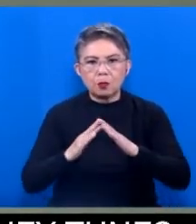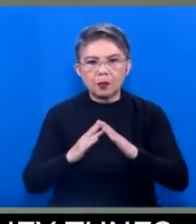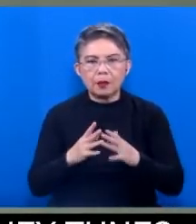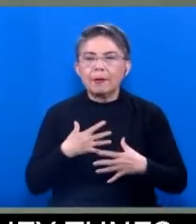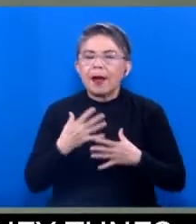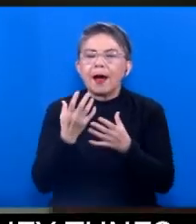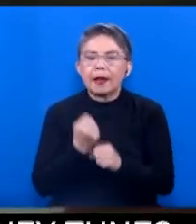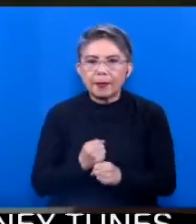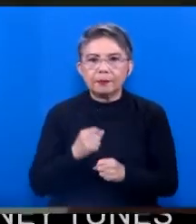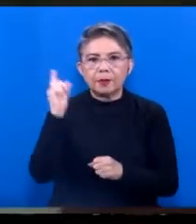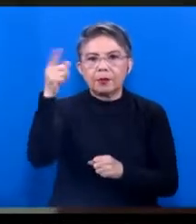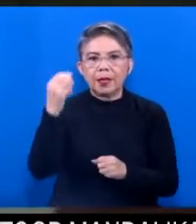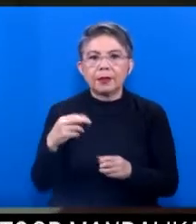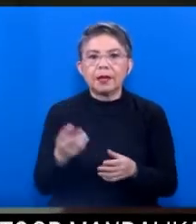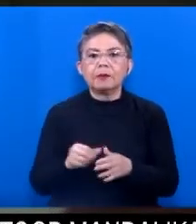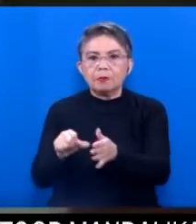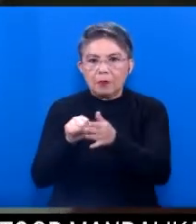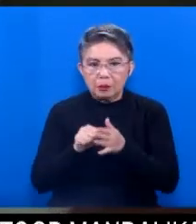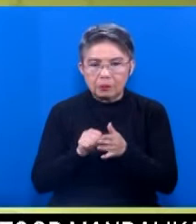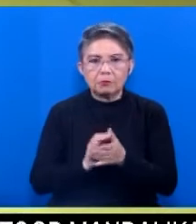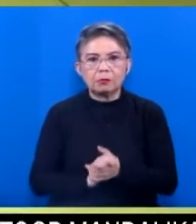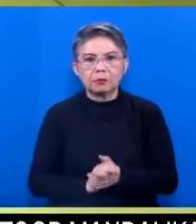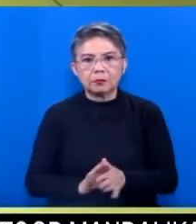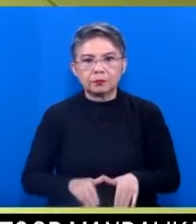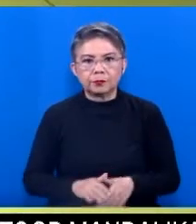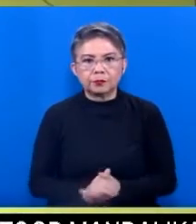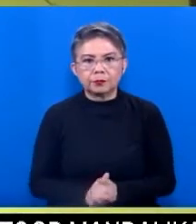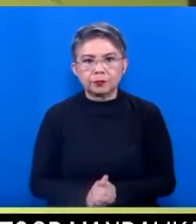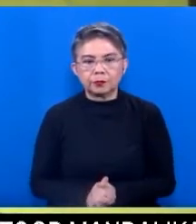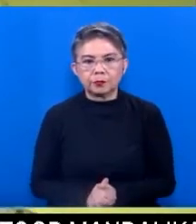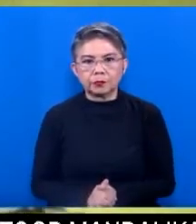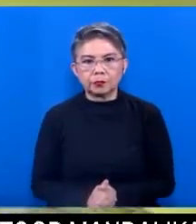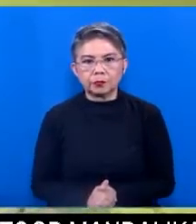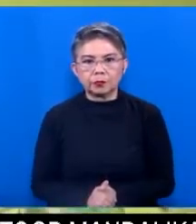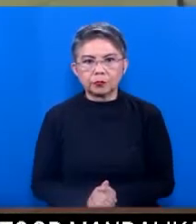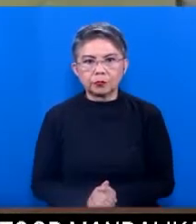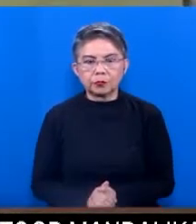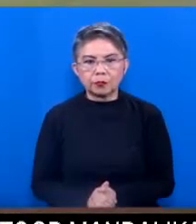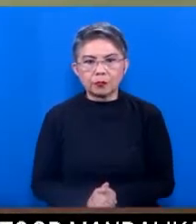berharap adanya perhatian dari pemerintah setempat. Tim Liputan, CNN Indonesia.